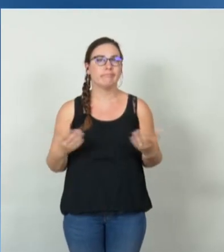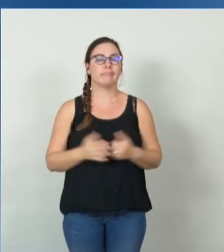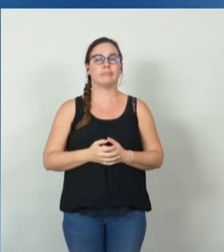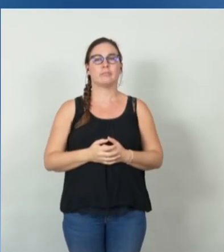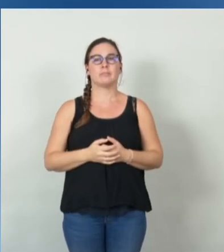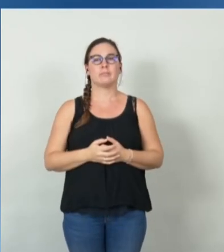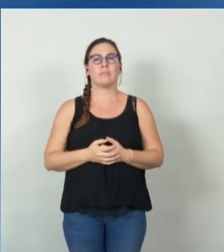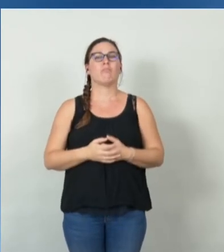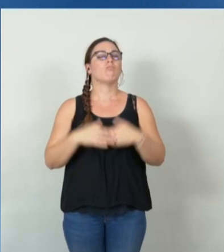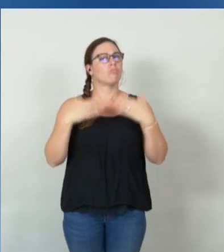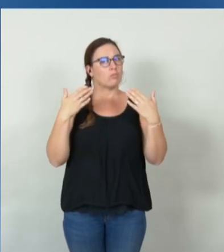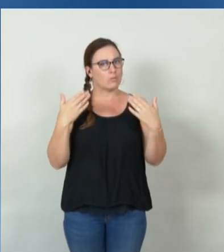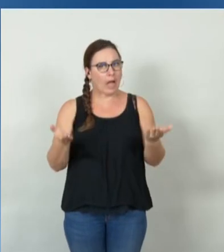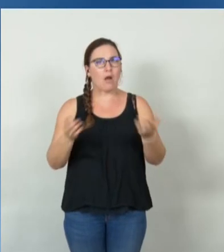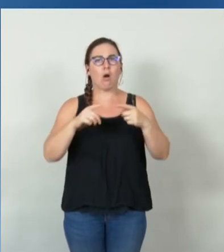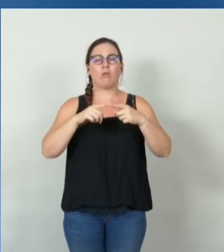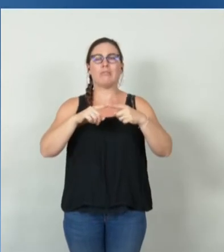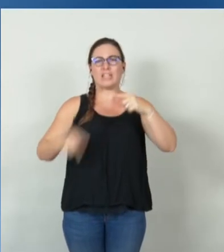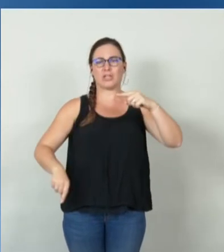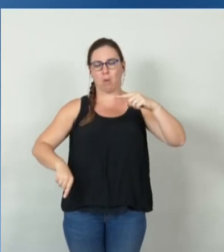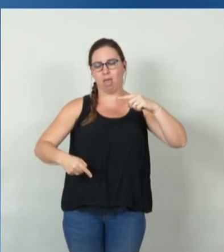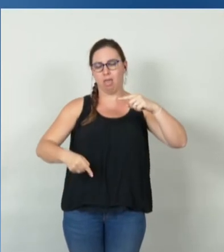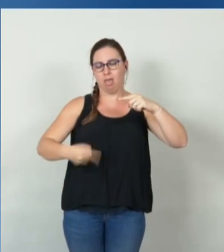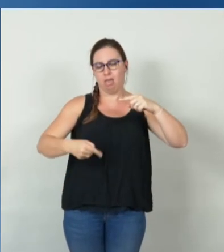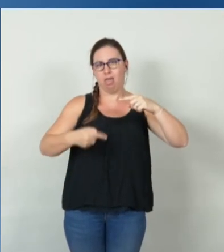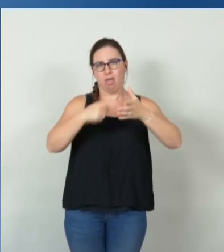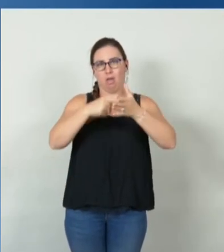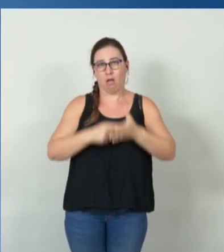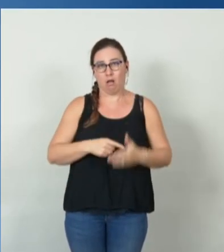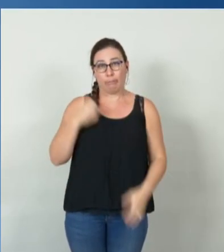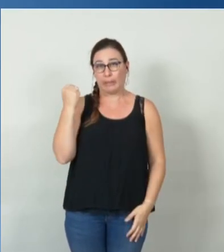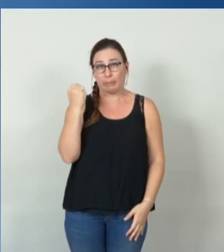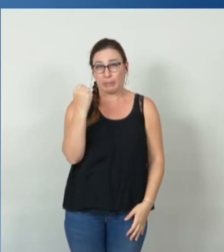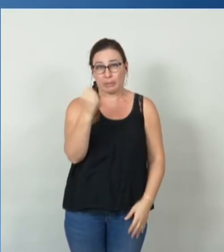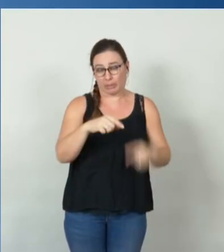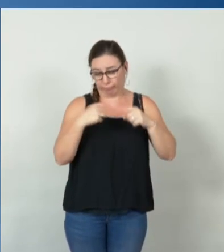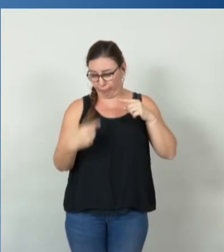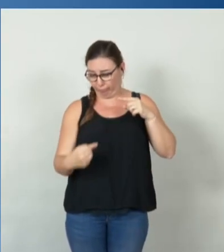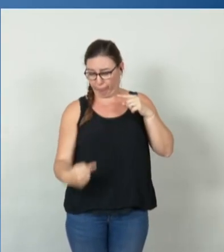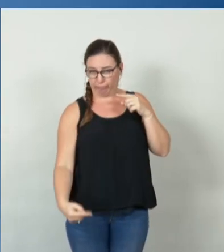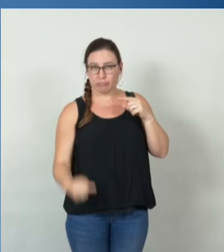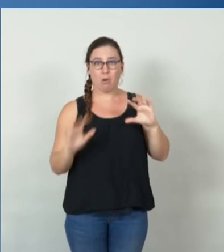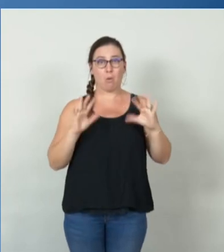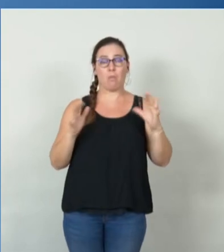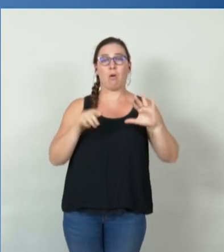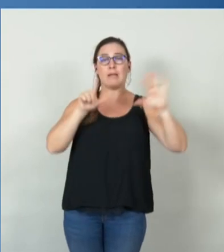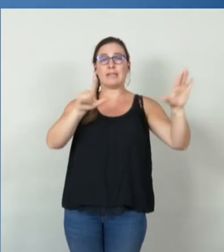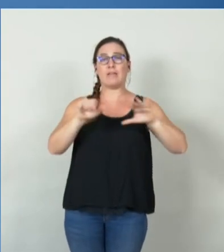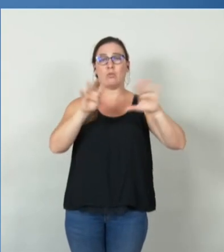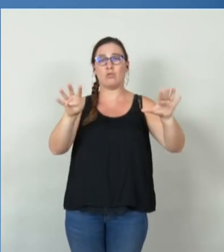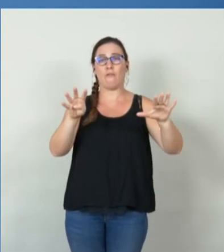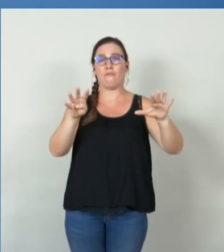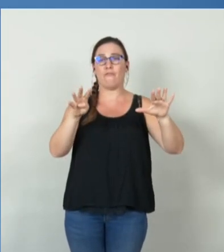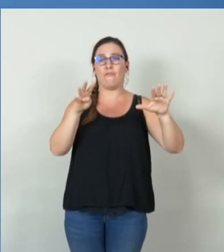alors la capacité de désendettement de la ville se dégrade considérablement passant de 7,9 ans